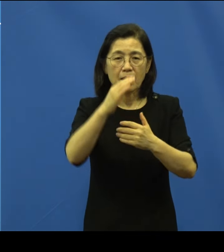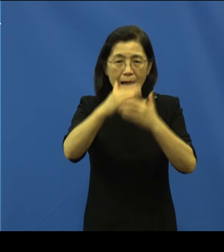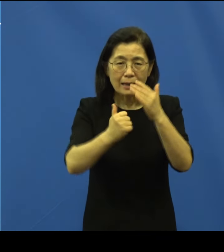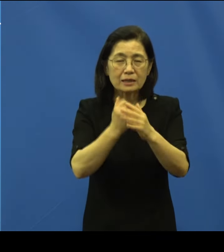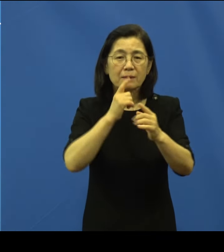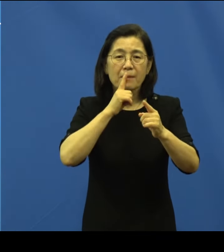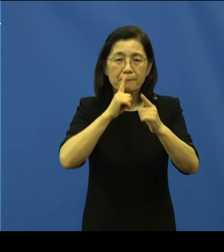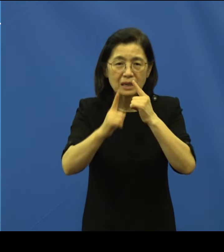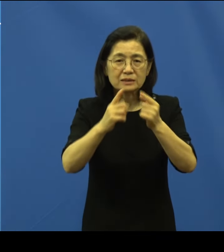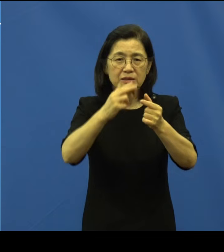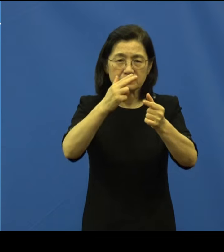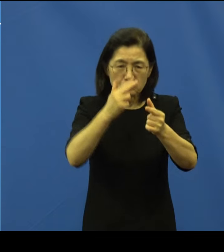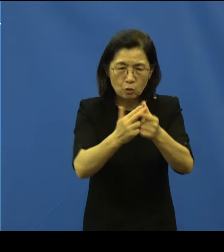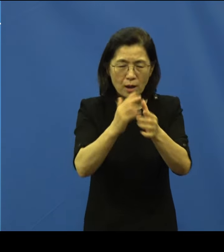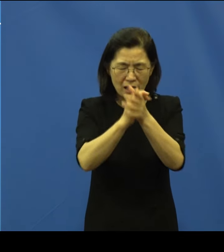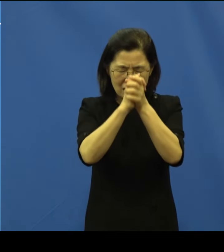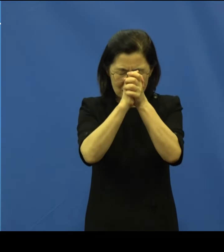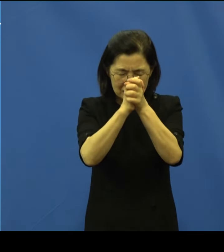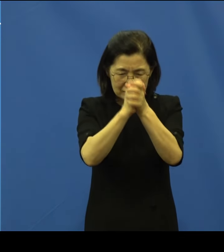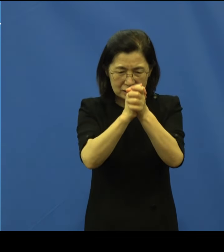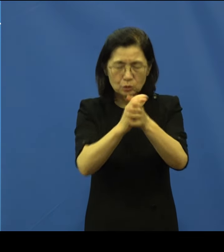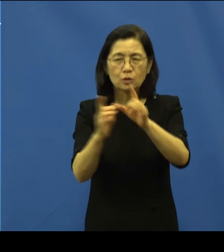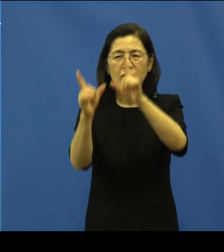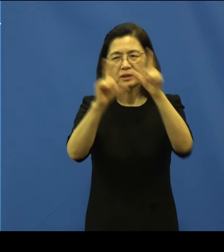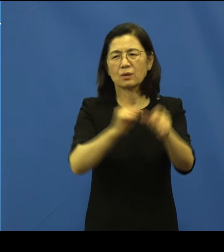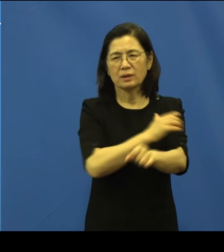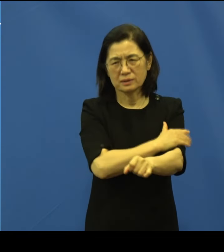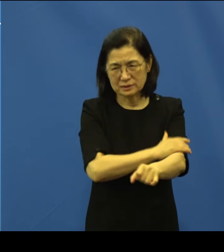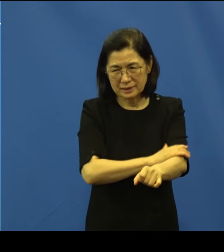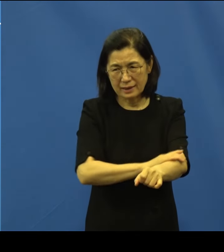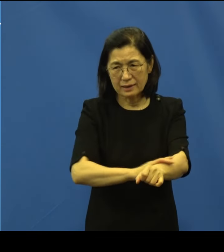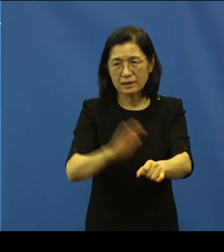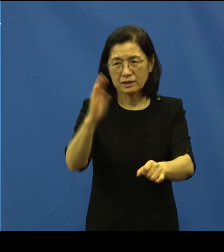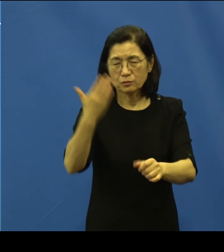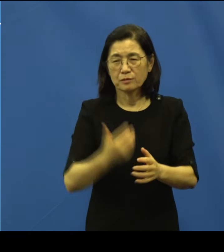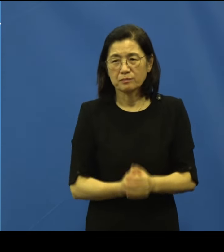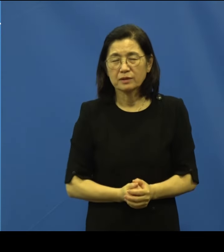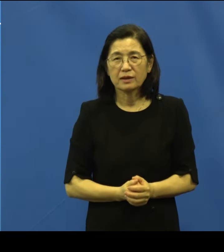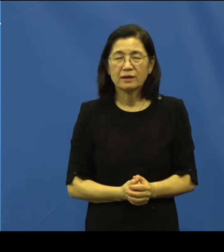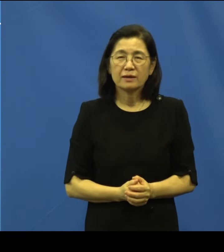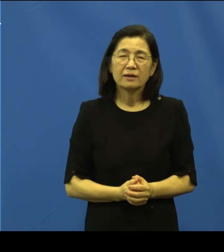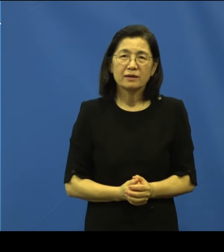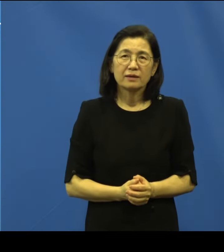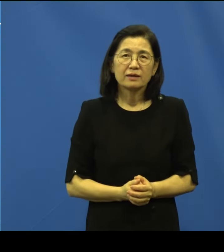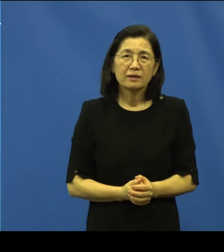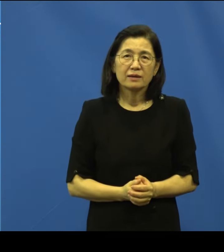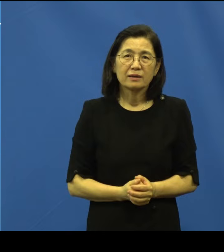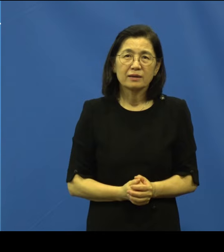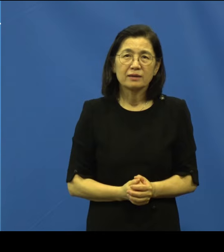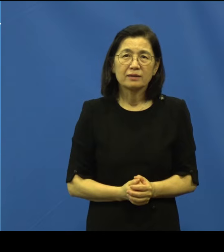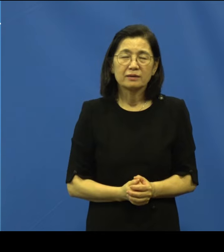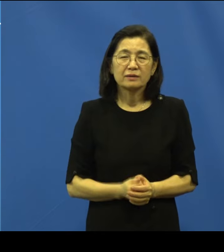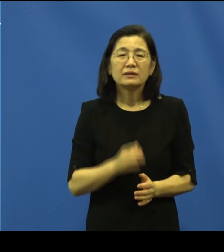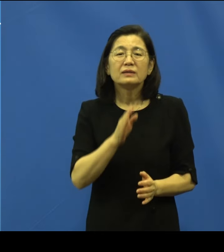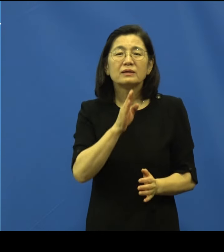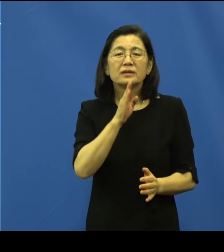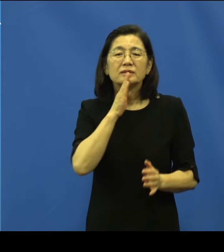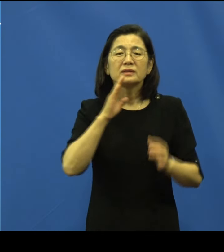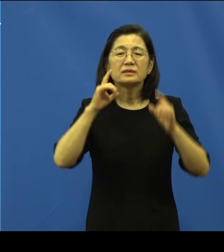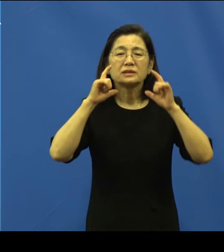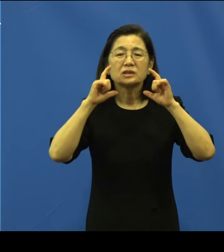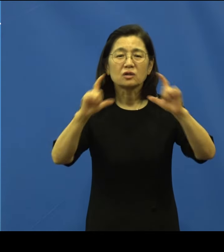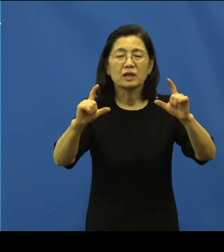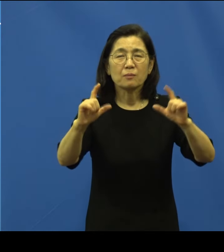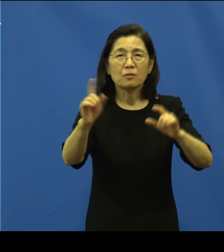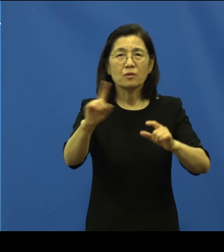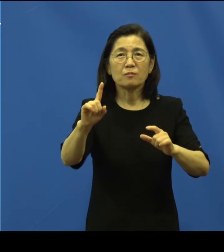말씀과 기도예요, 여러분. 말씀과 기도 생활은 이건 좀 식상해 보이는 답일지 모르지만 이게 답이에요, 여러분.